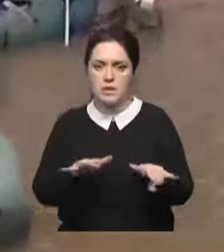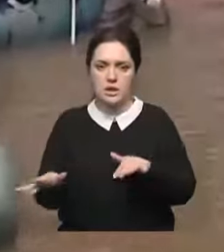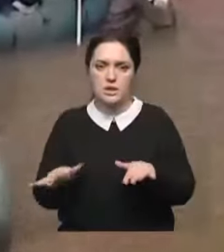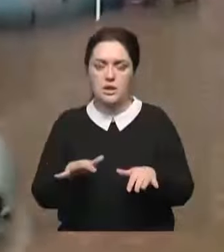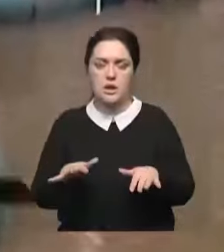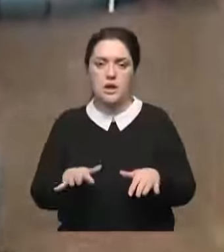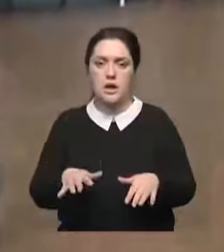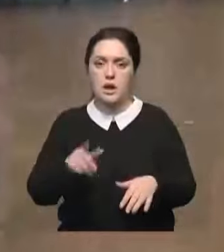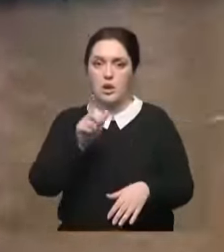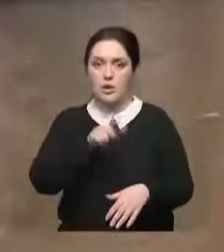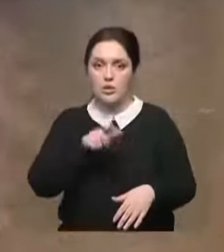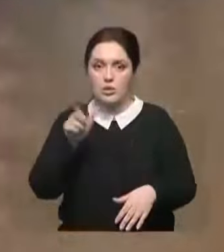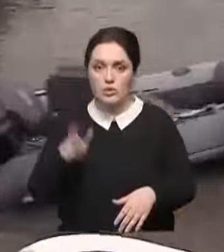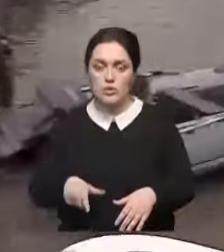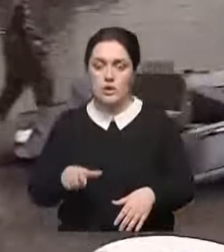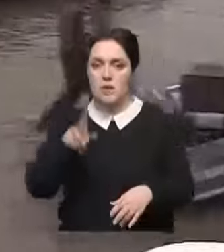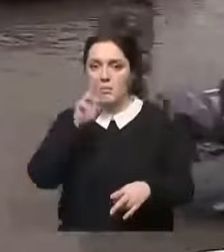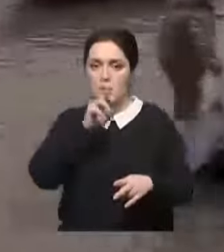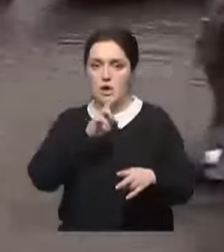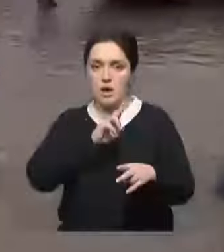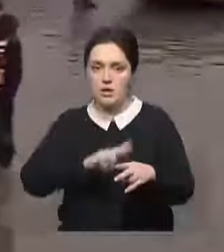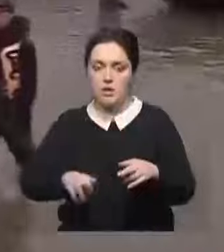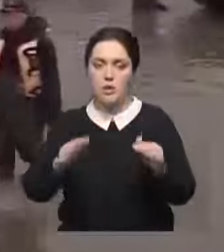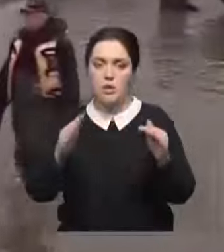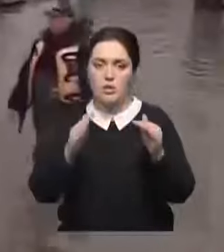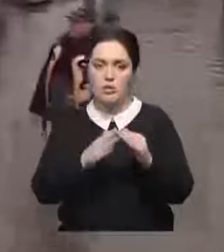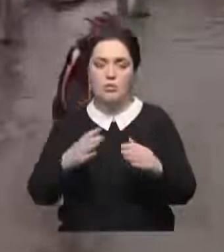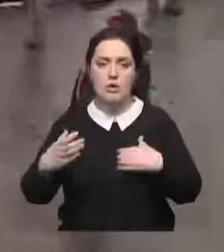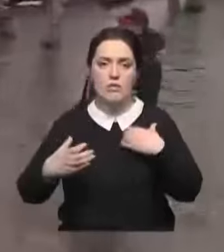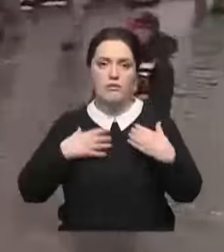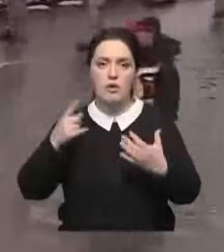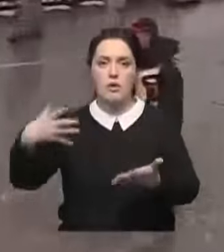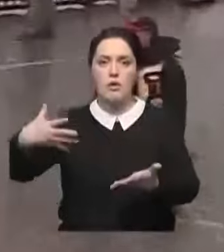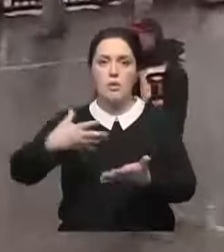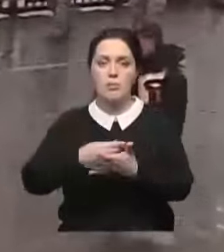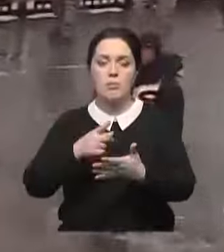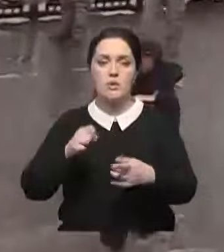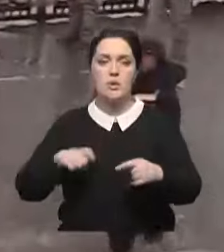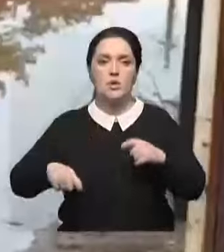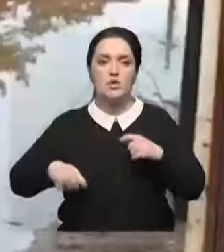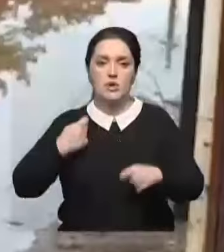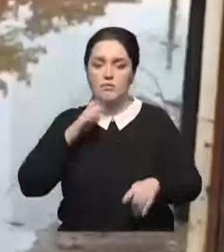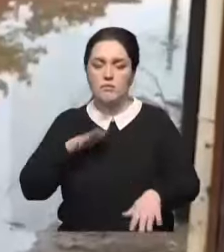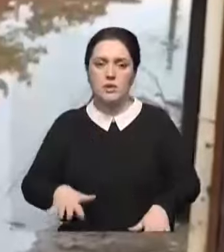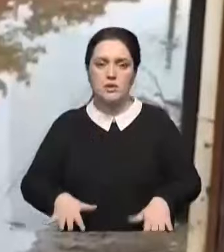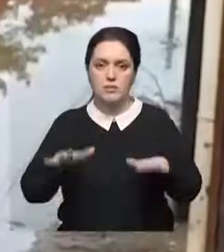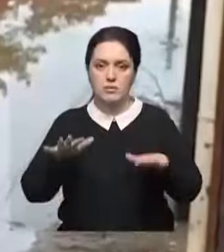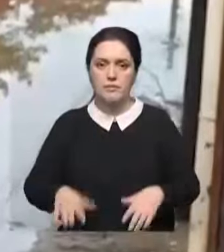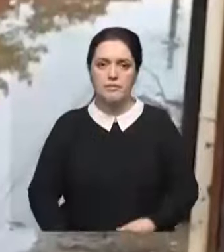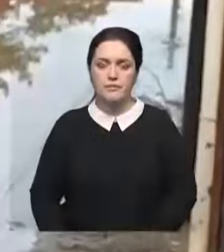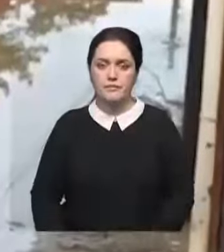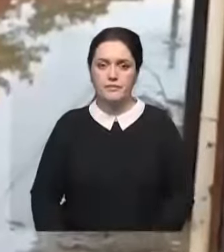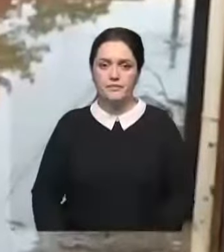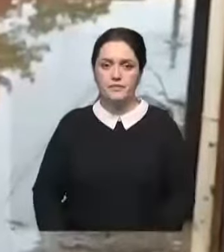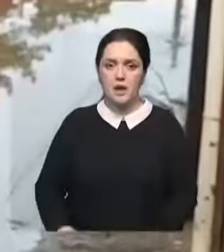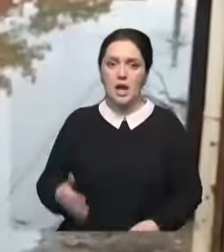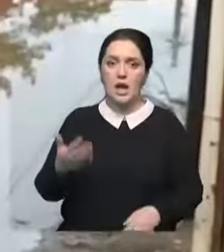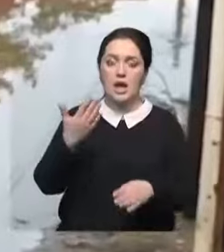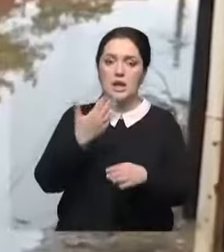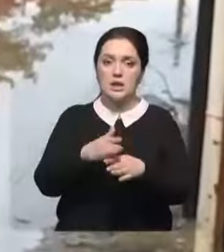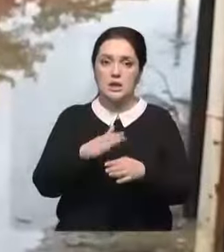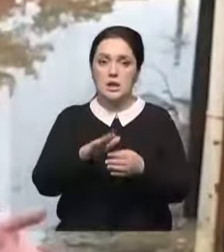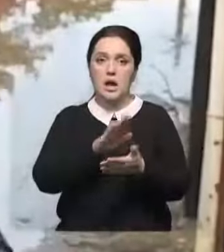тем временем люди, потерявшие имущество, волнуются о том, как получить выплаты за ущерб от паводка. Как оказалось, кредитная амнистия пока